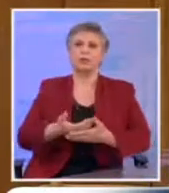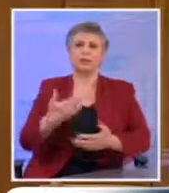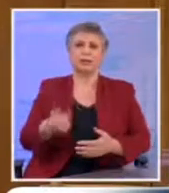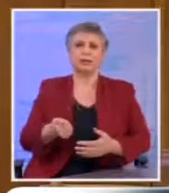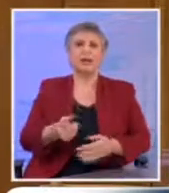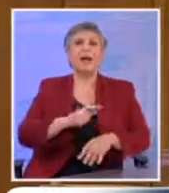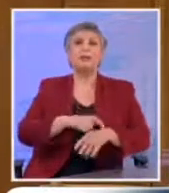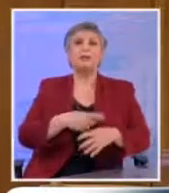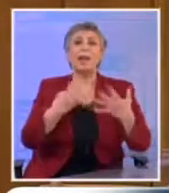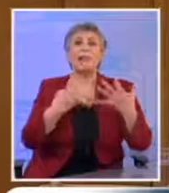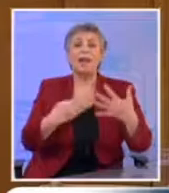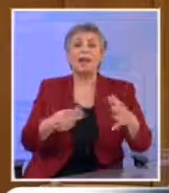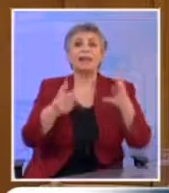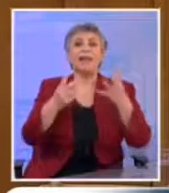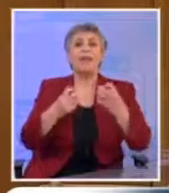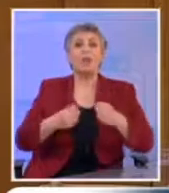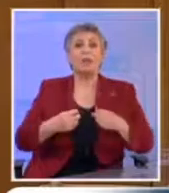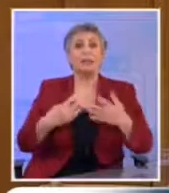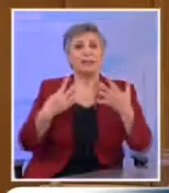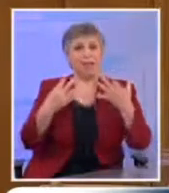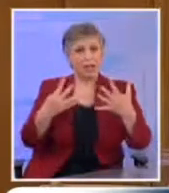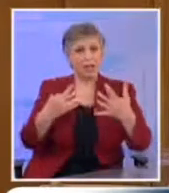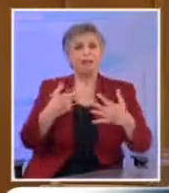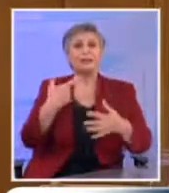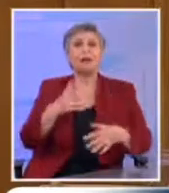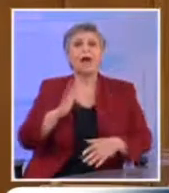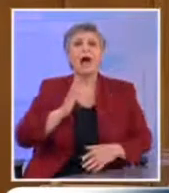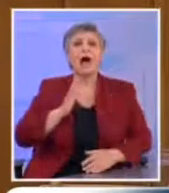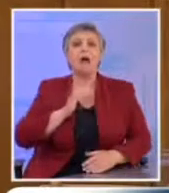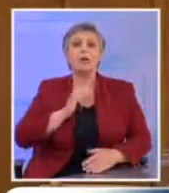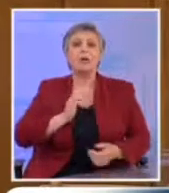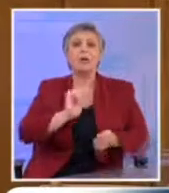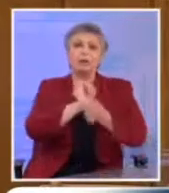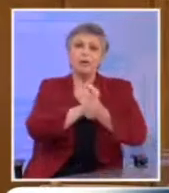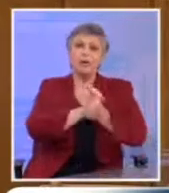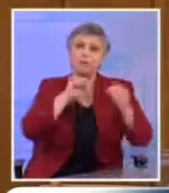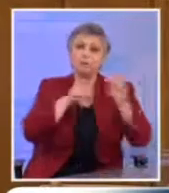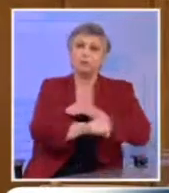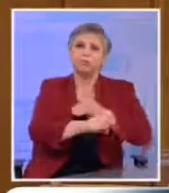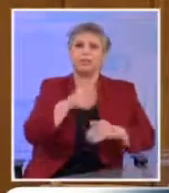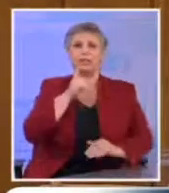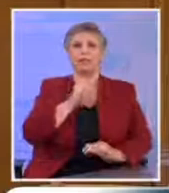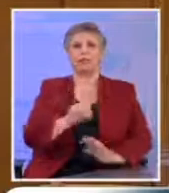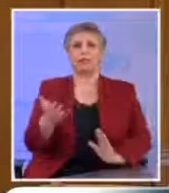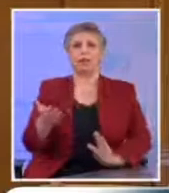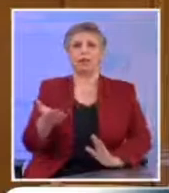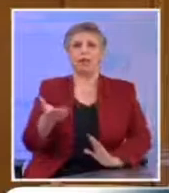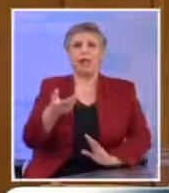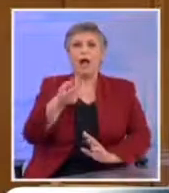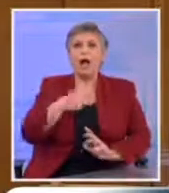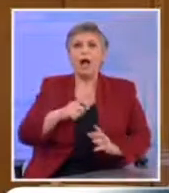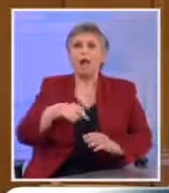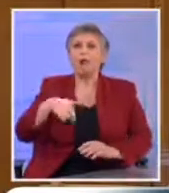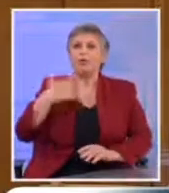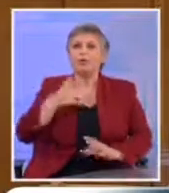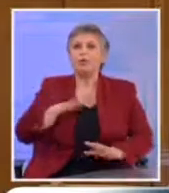979 ισοβήτες. Ένα δηλαδή στους 12 κρατούμενους είναι ισοβήτης. Έχουμε ρεκόρ για την Ευρώπη. Έχουμε το μεγαλύτερο